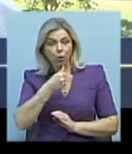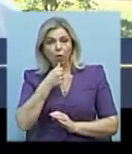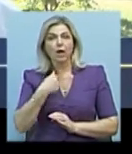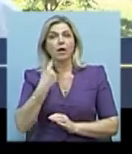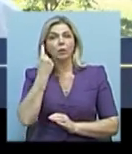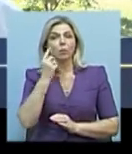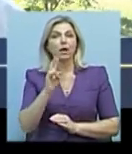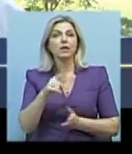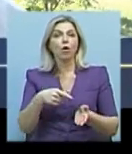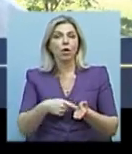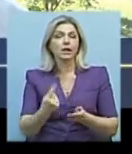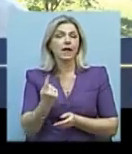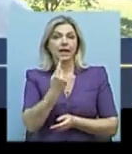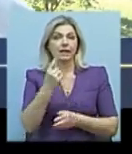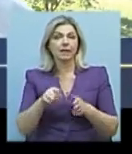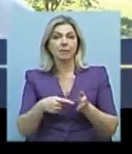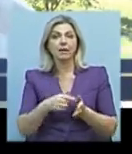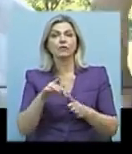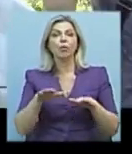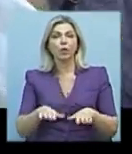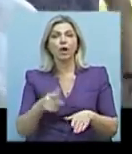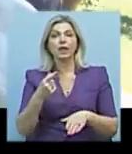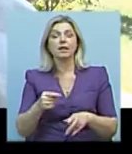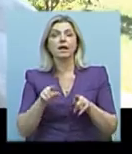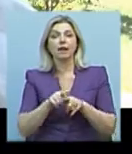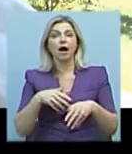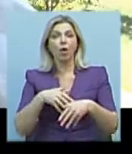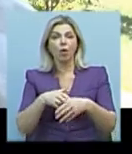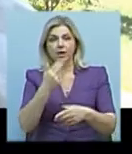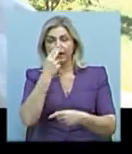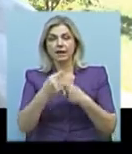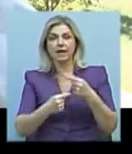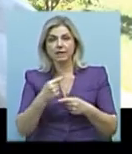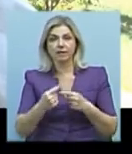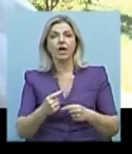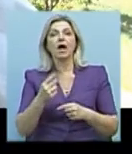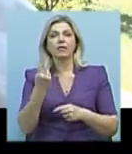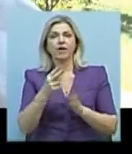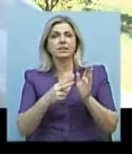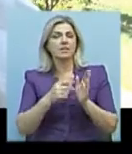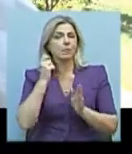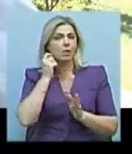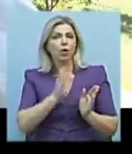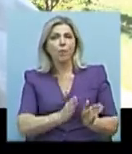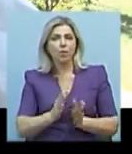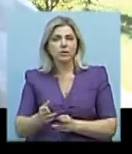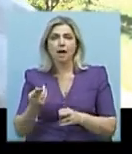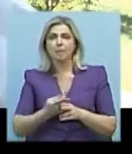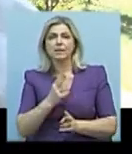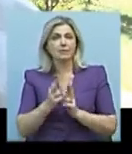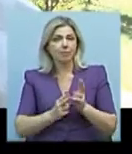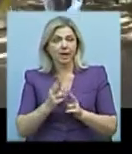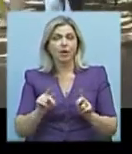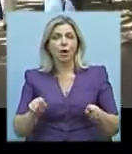єдине місто в Україні, де ця хода традиційно відбувається 27 років поспіль, без зміну.